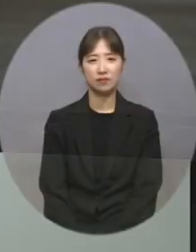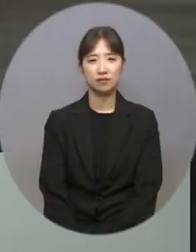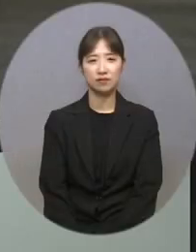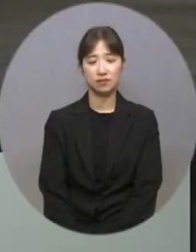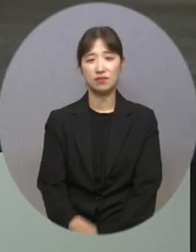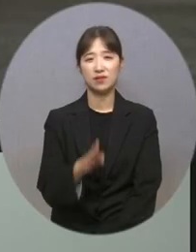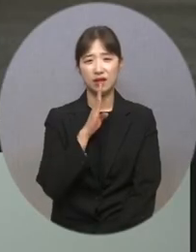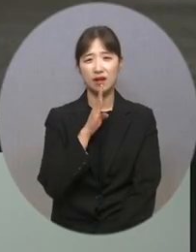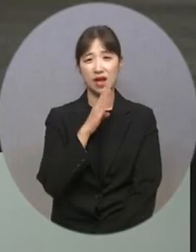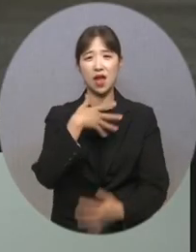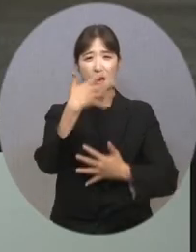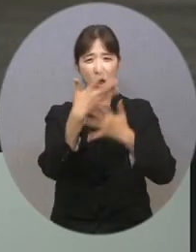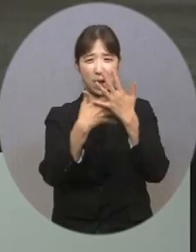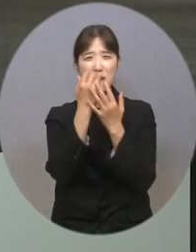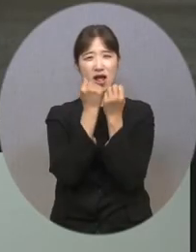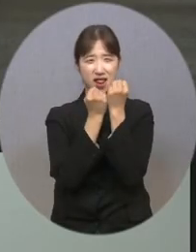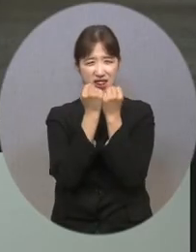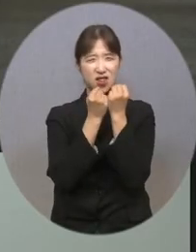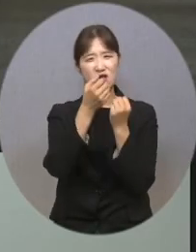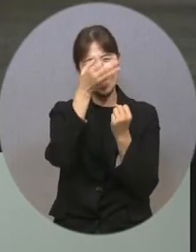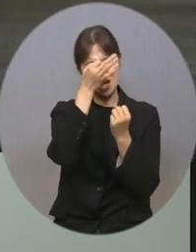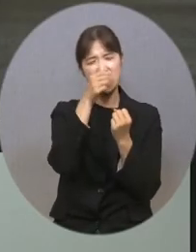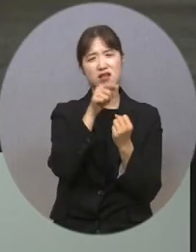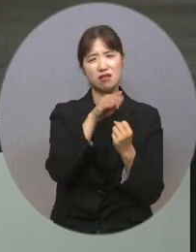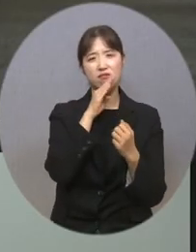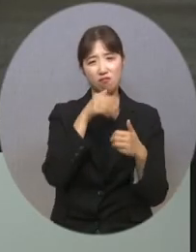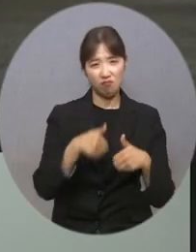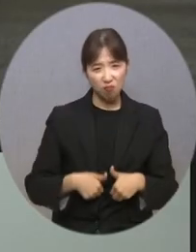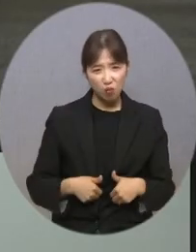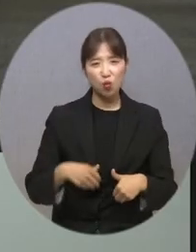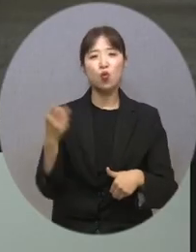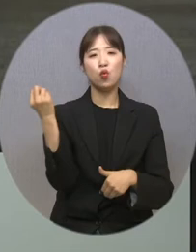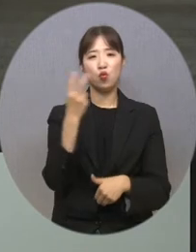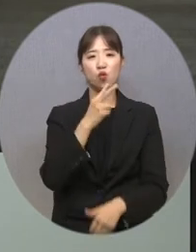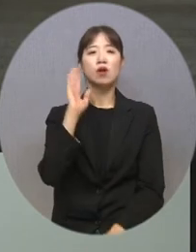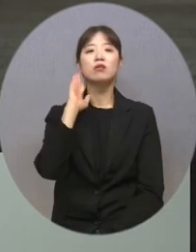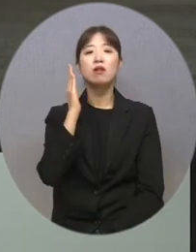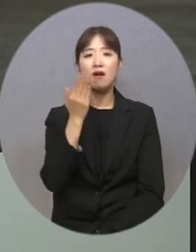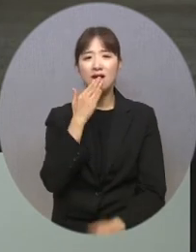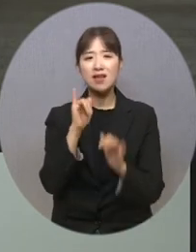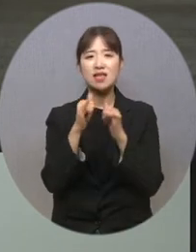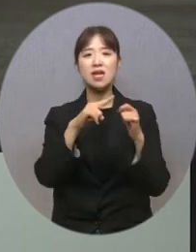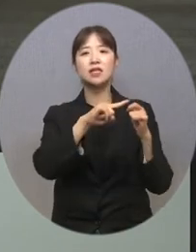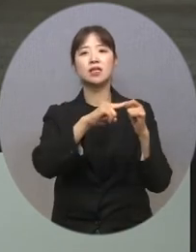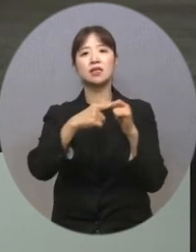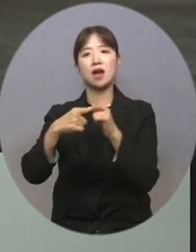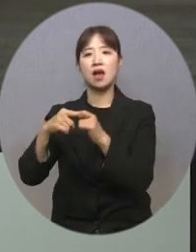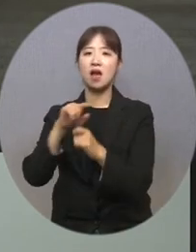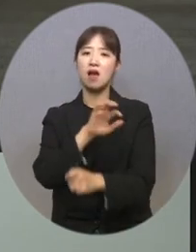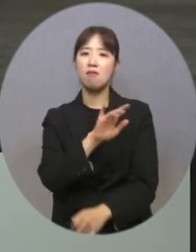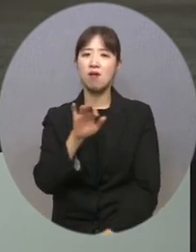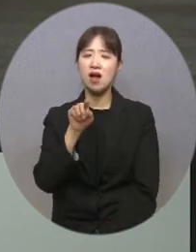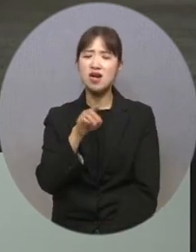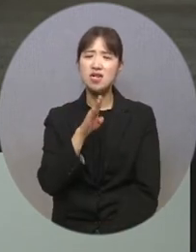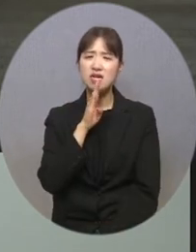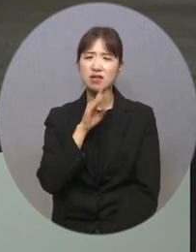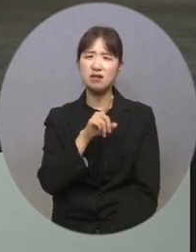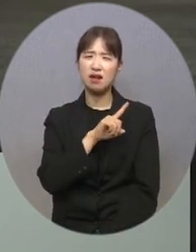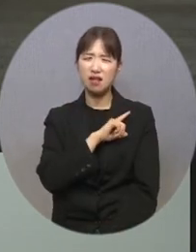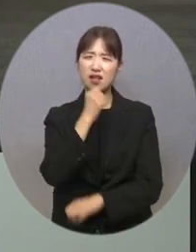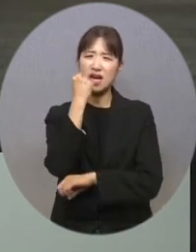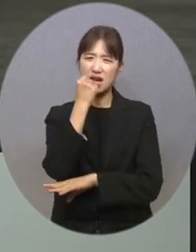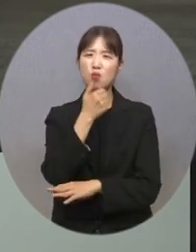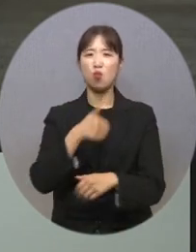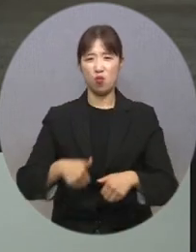뭐 화면해설 기능도 대표적으로 필요하고 그 다음에 청각장애 분들은 자막이 기본적으로 필요한 상황인데